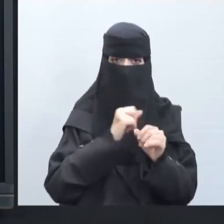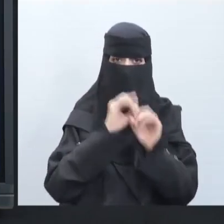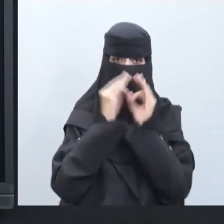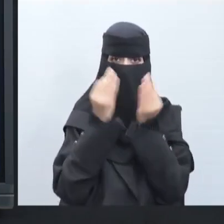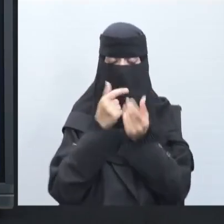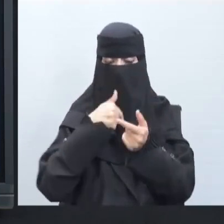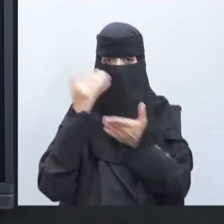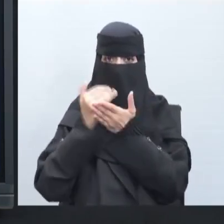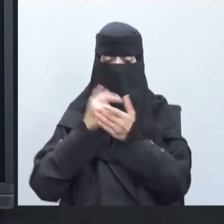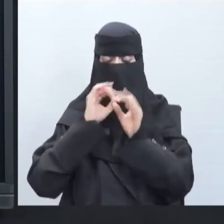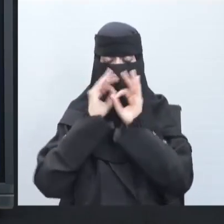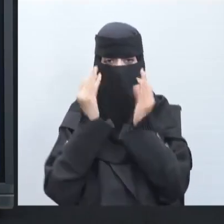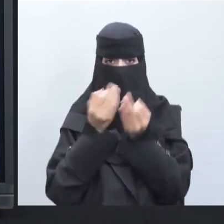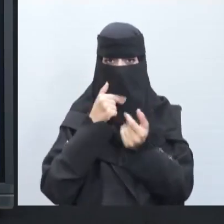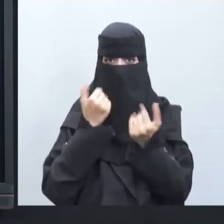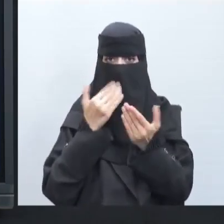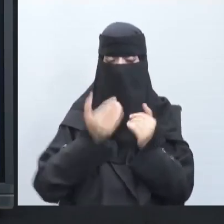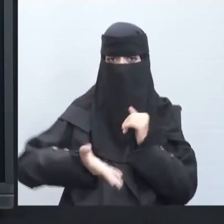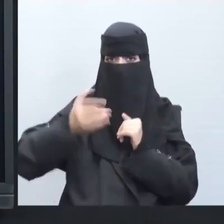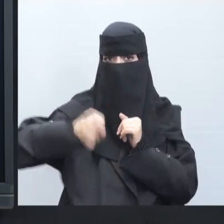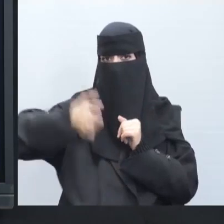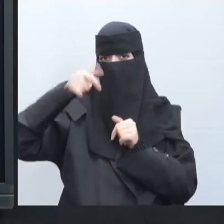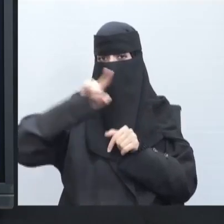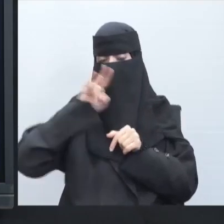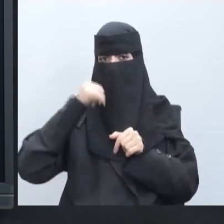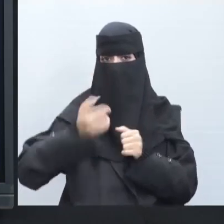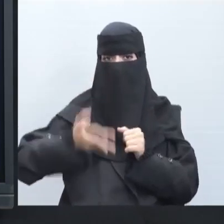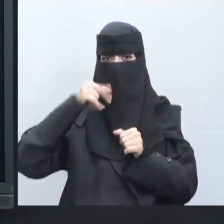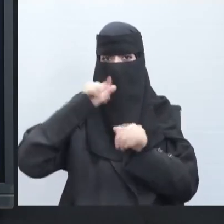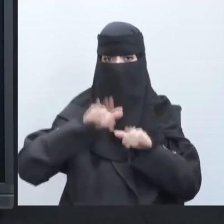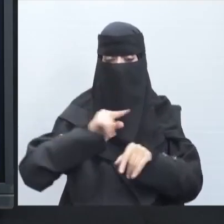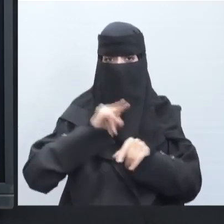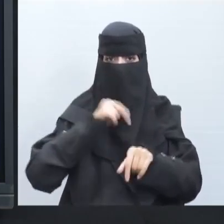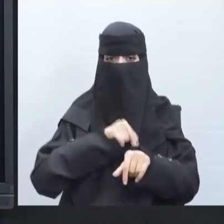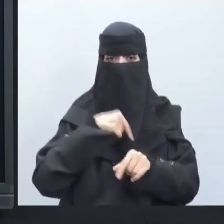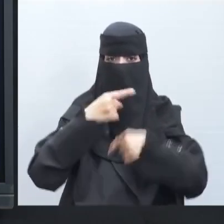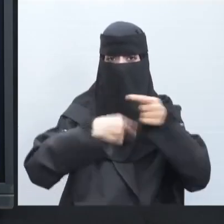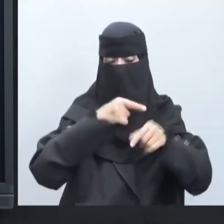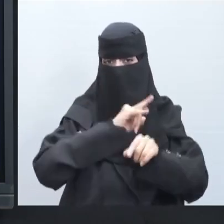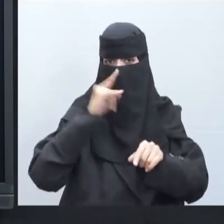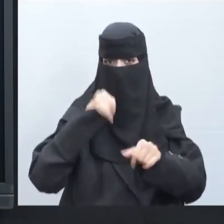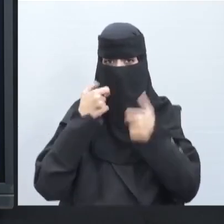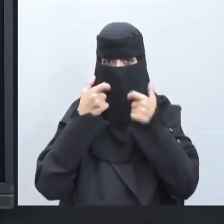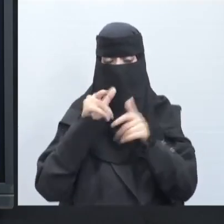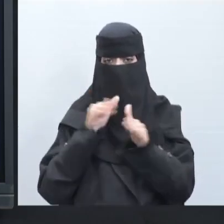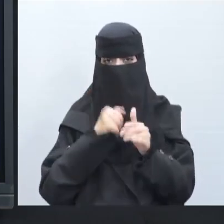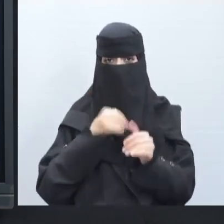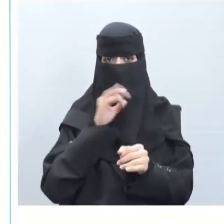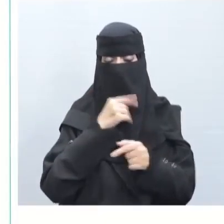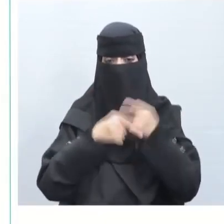الاقتصاد ككل وبالتالي عدم اقامتها افضل من اقامتها في ظروف غير مستدامه او لا تراعي